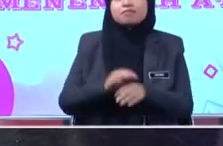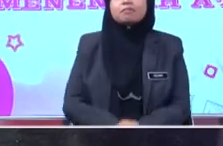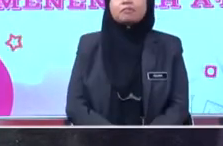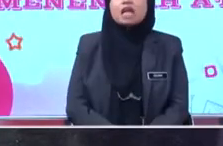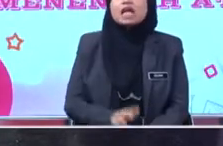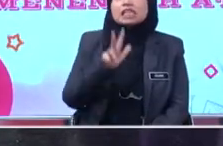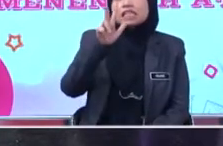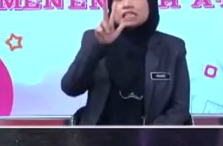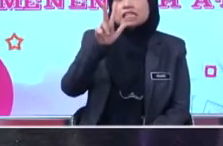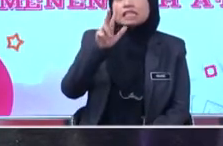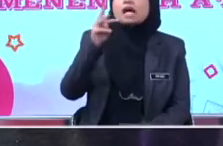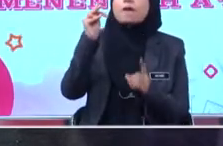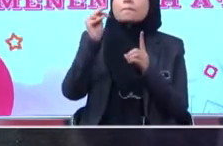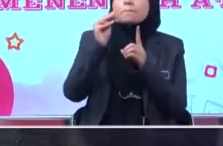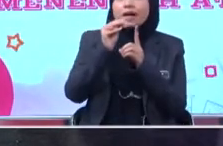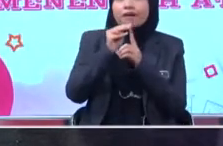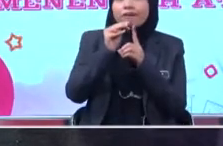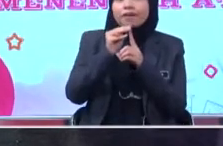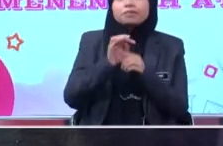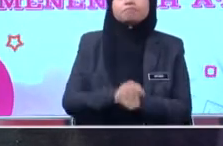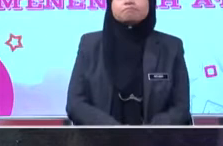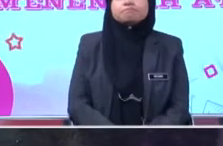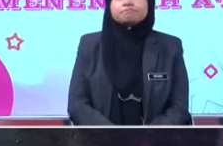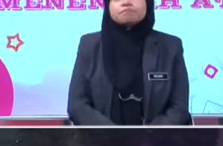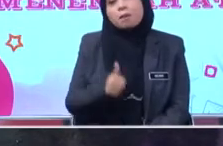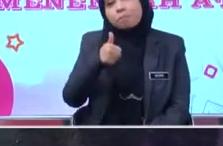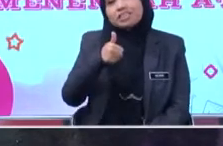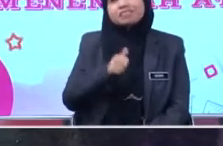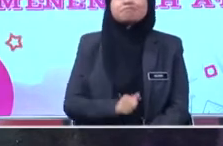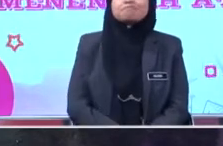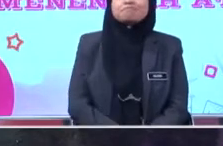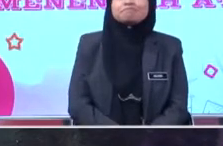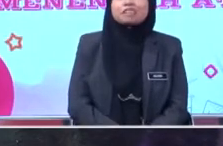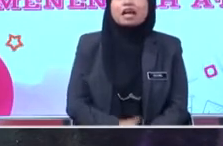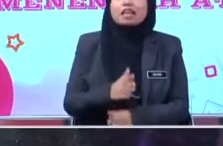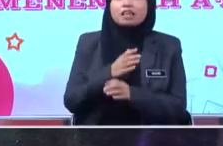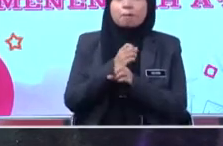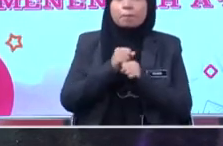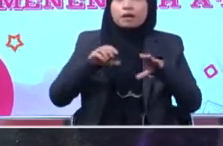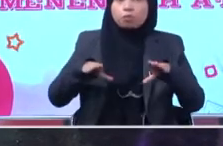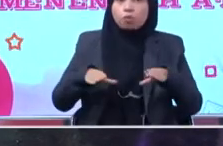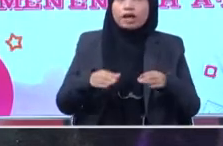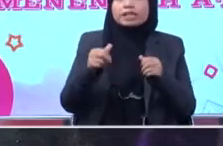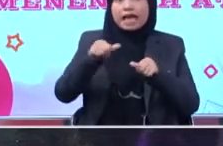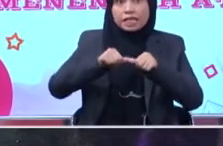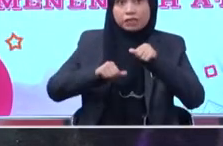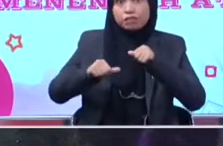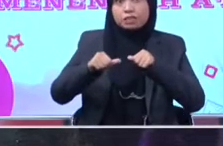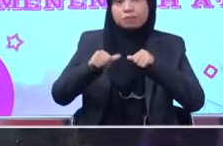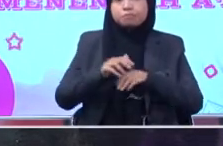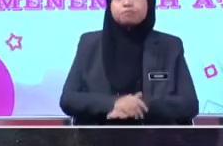tiga marka astronot juga ST ya dapat Boy type-c begini